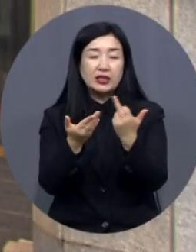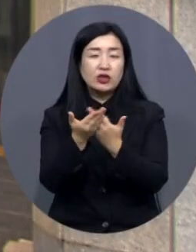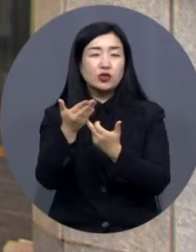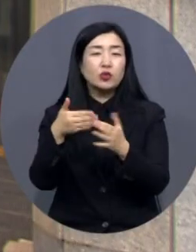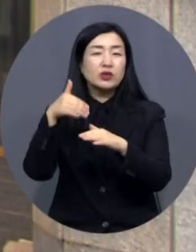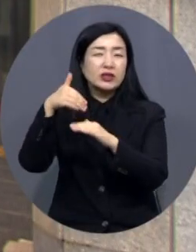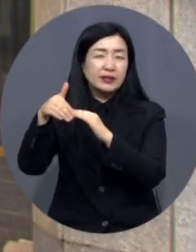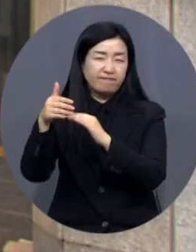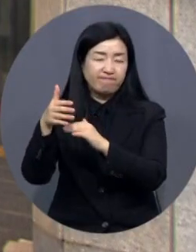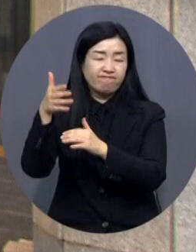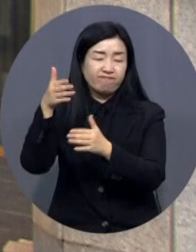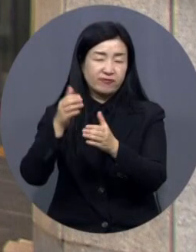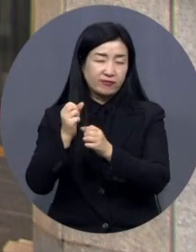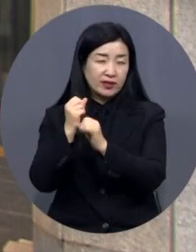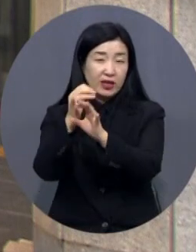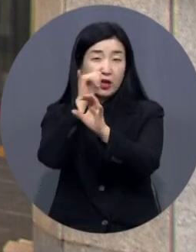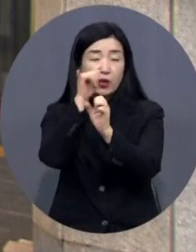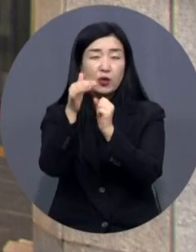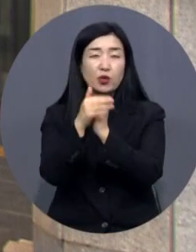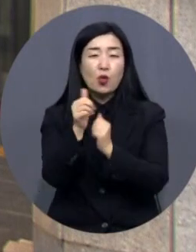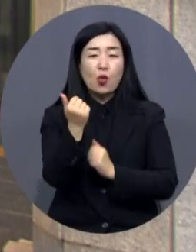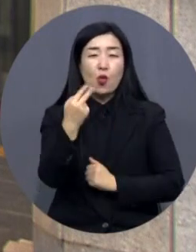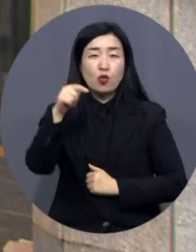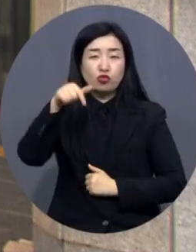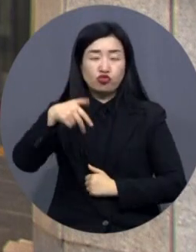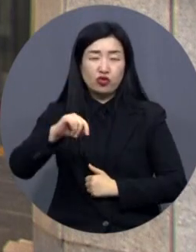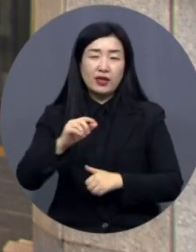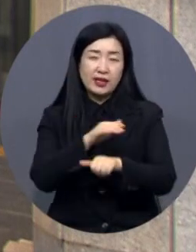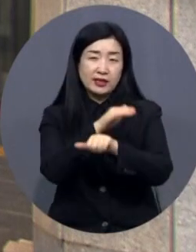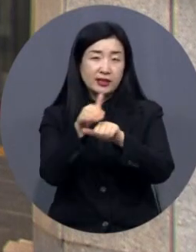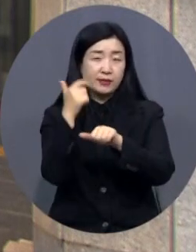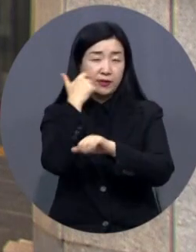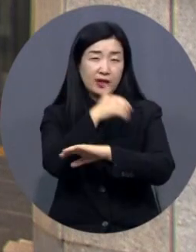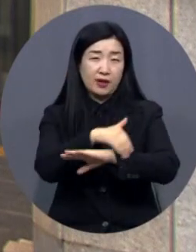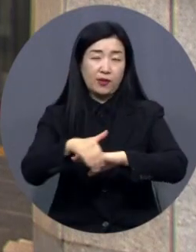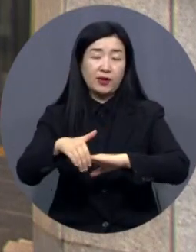엄수되고 유해는 국립제주호국원에 안장됩니다. MBC 뉴스 김하은입니다.